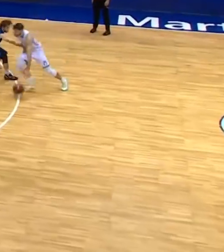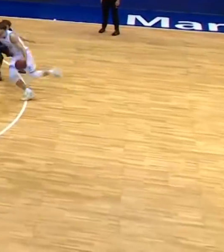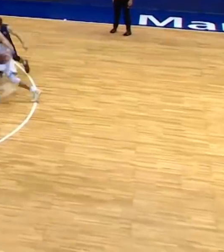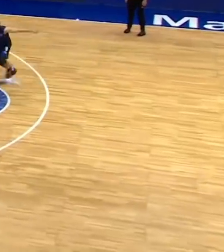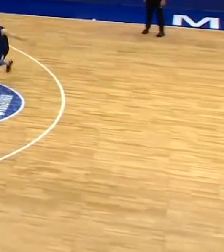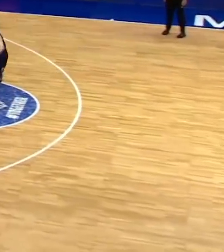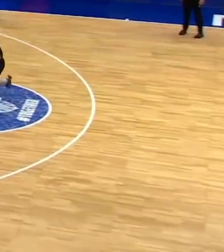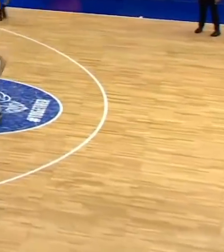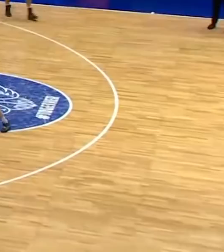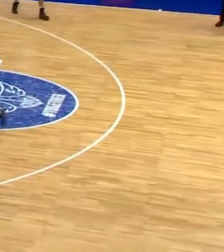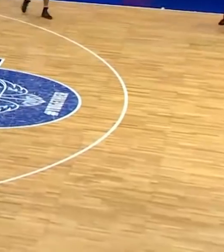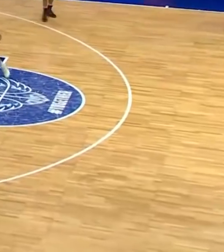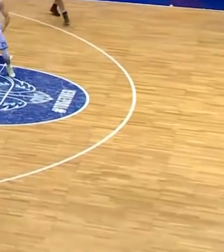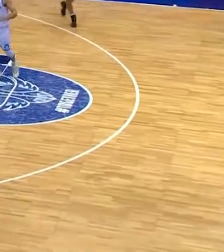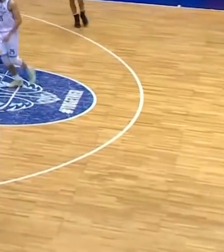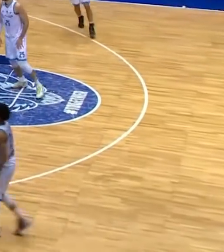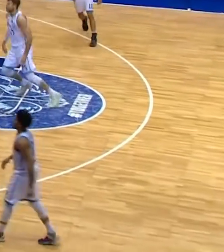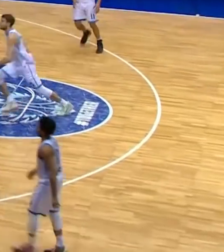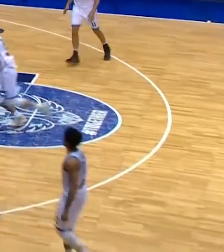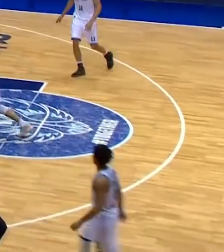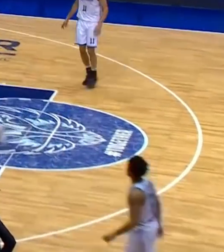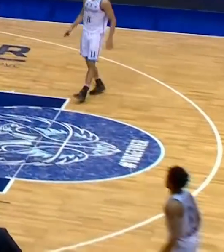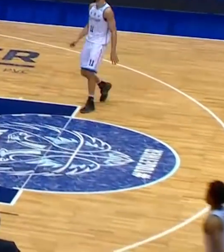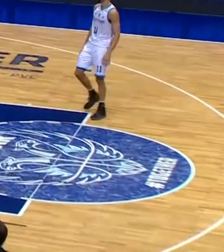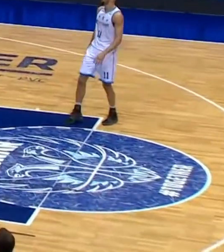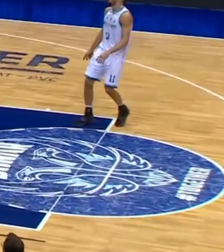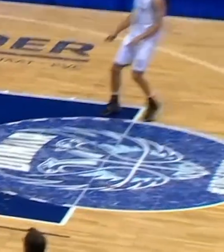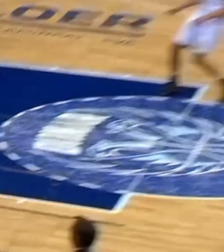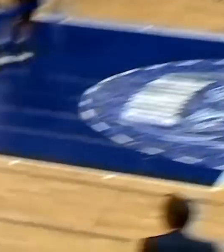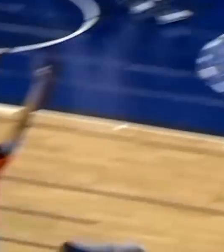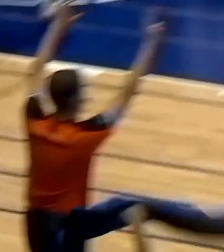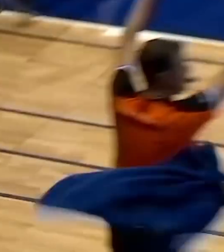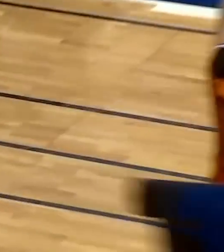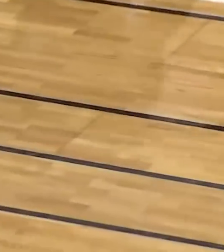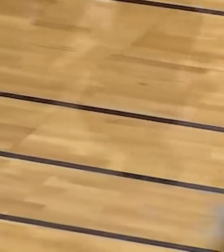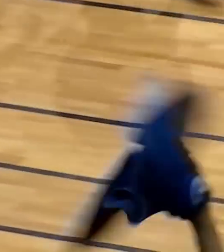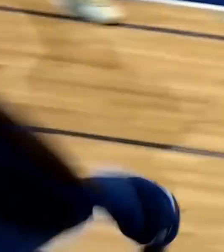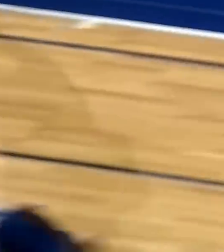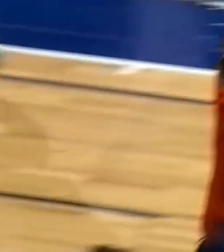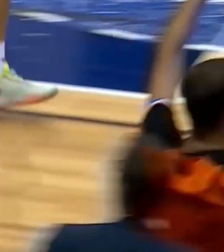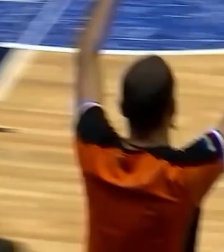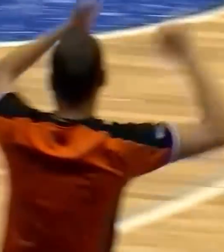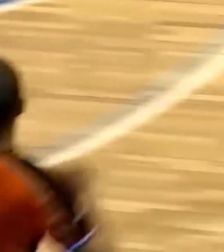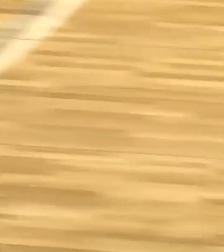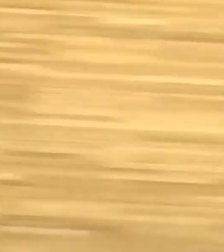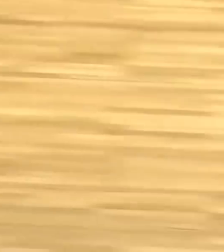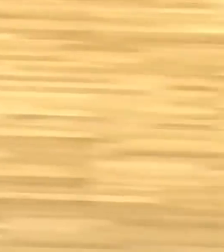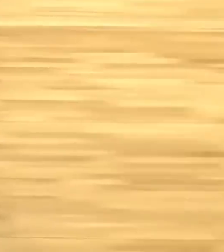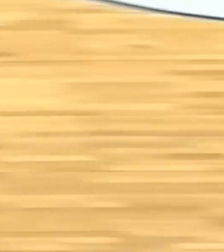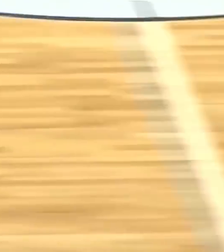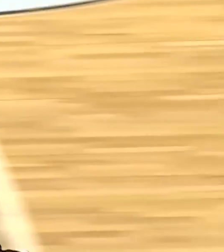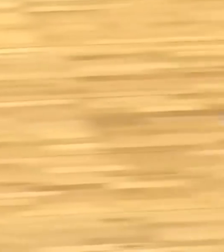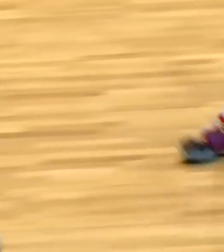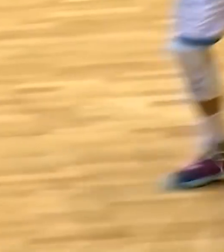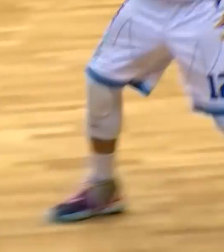Verschil 15. Het is allemaal nog wel safe. En Taylor dan misschien nog een keer. Ja, natuurlijk. Vernon Taylor nog een keer. Hij